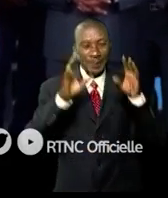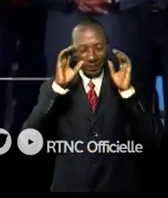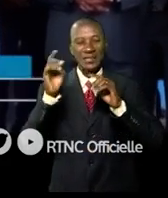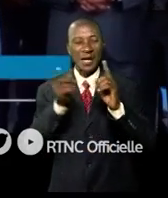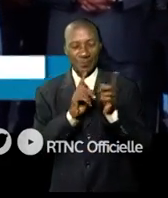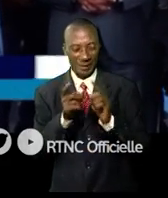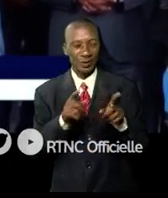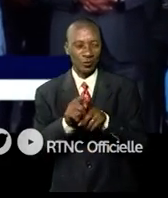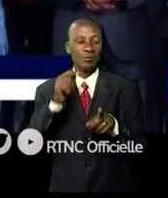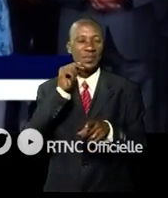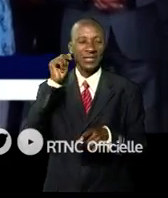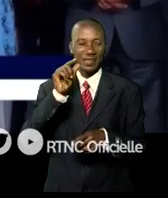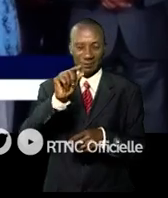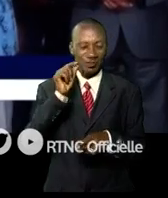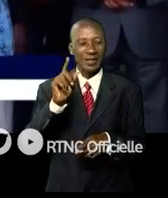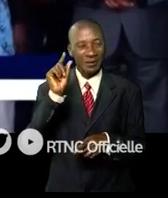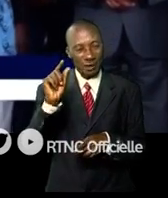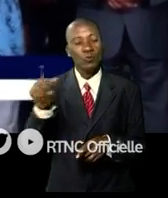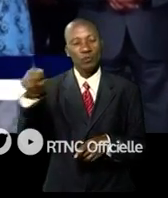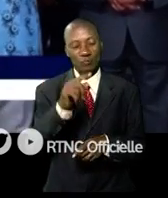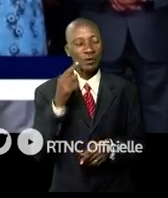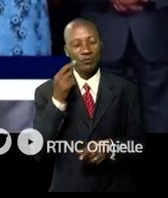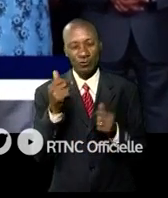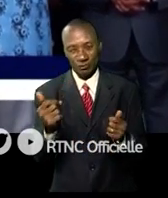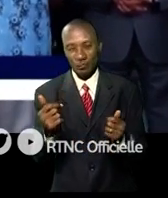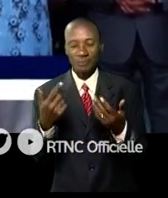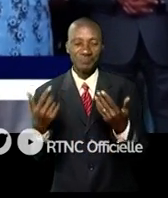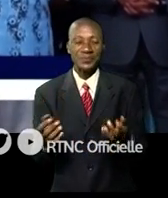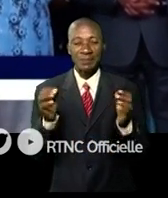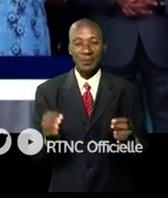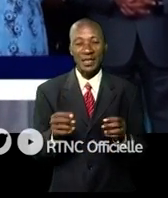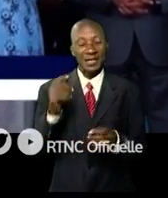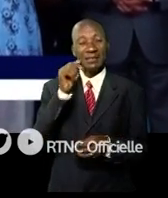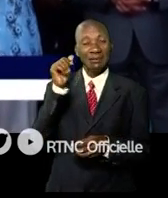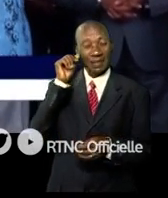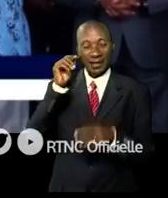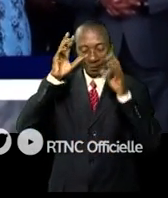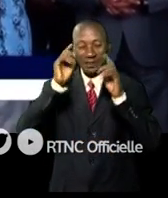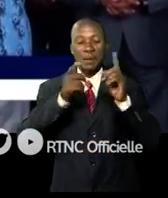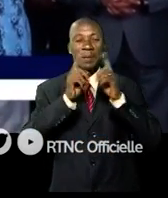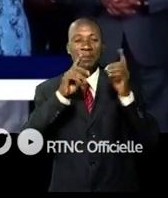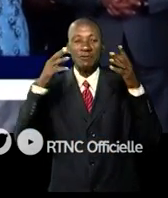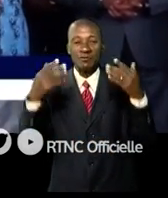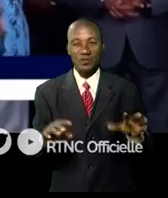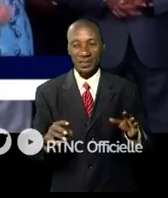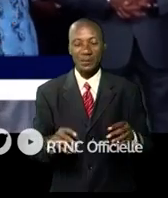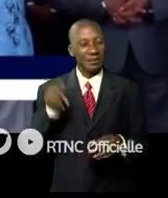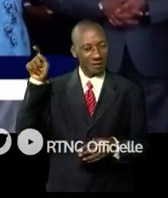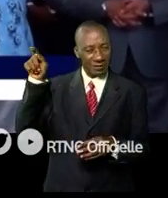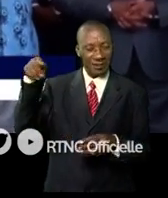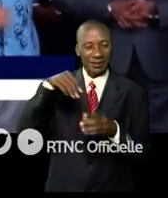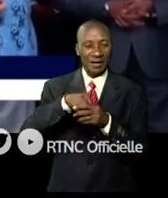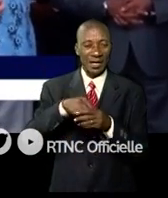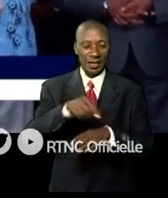reprises. C'est dire l'importance qu'il accorde à ses services. Il